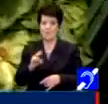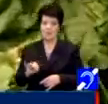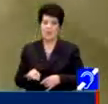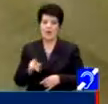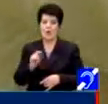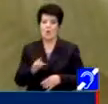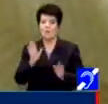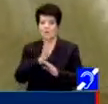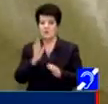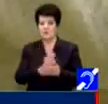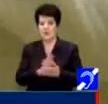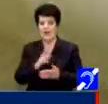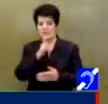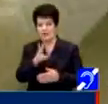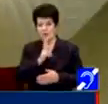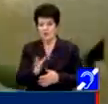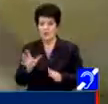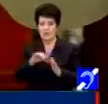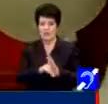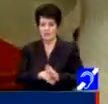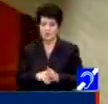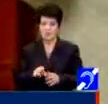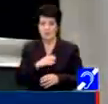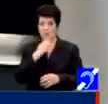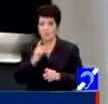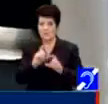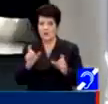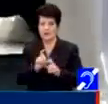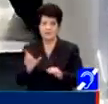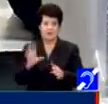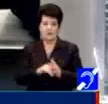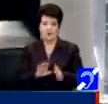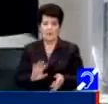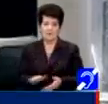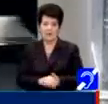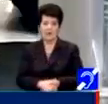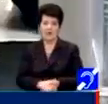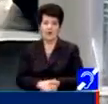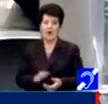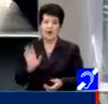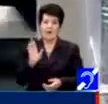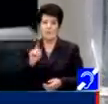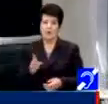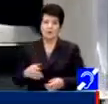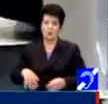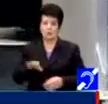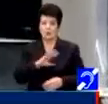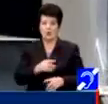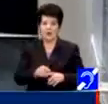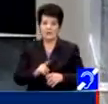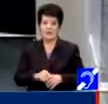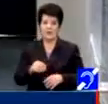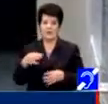de poluare. Deși au trecut 3 luni de la introducerea taxei, multe magazine nu o aplică. Ecotaxa se aplică pentru toate pungile care nu sunt